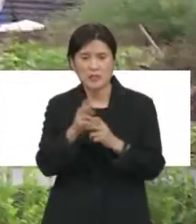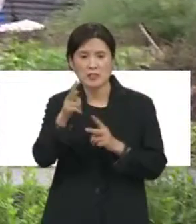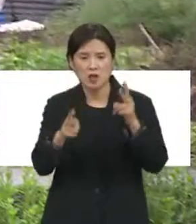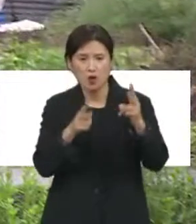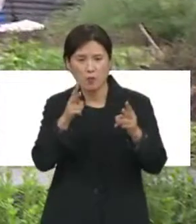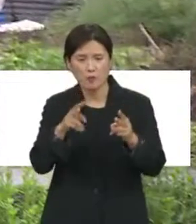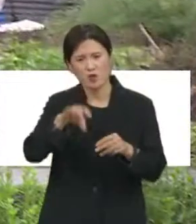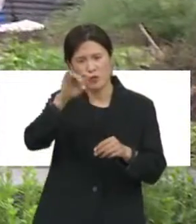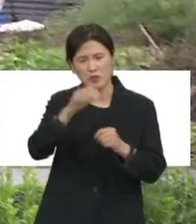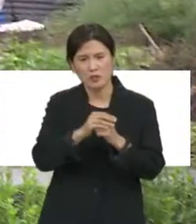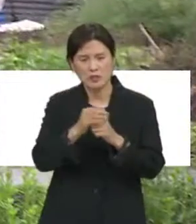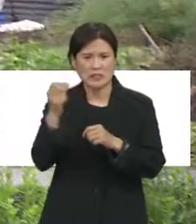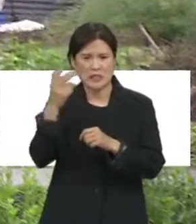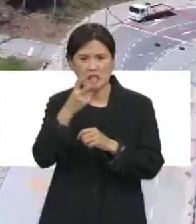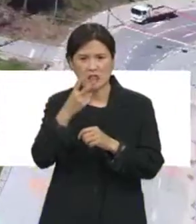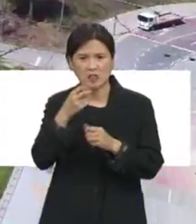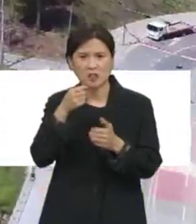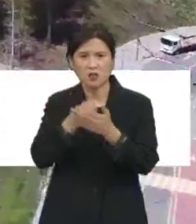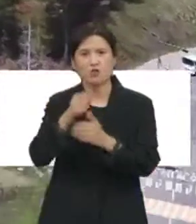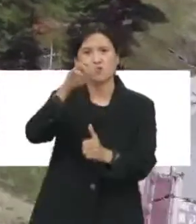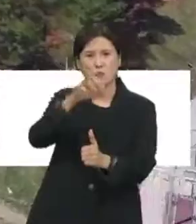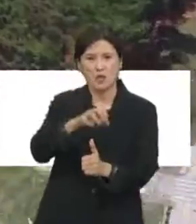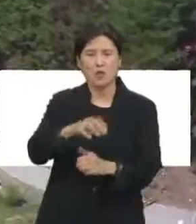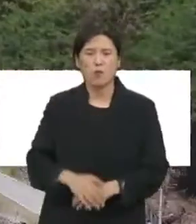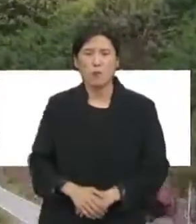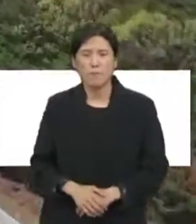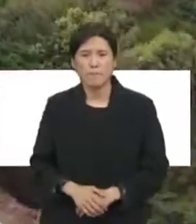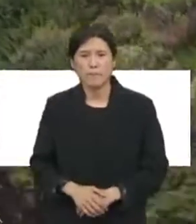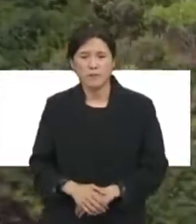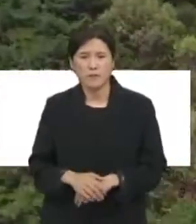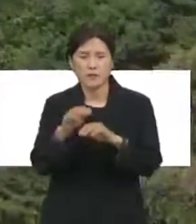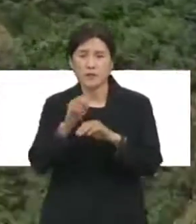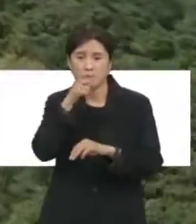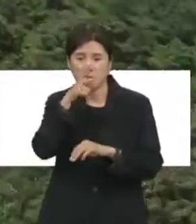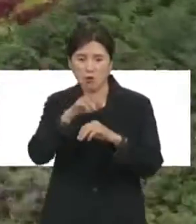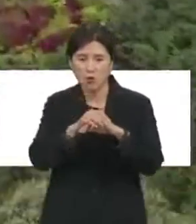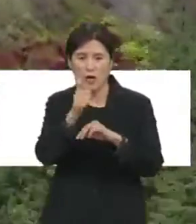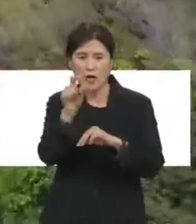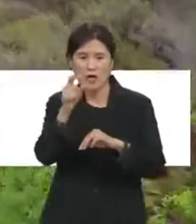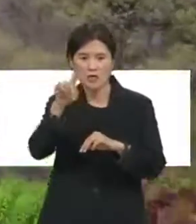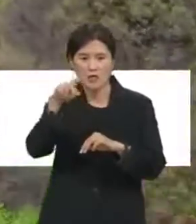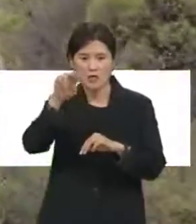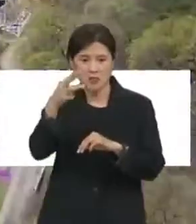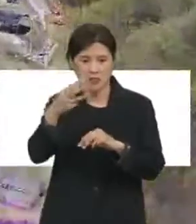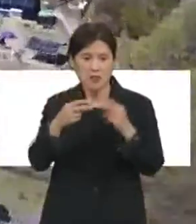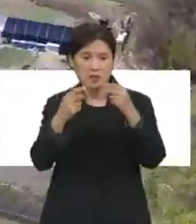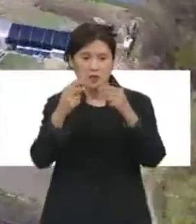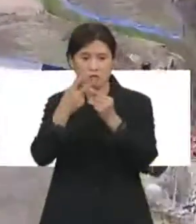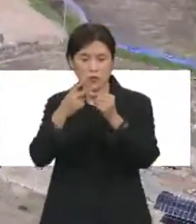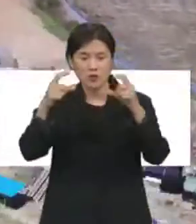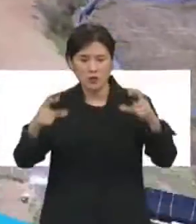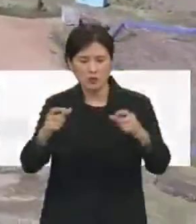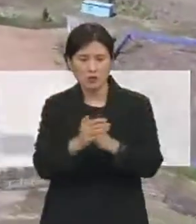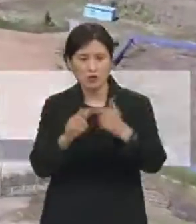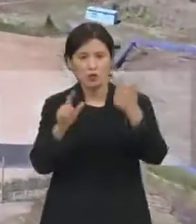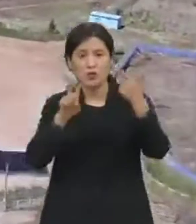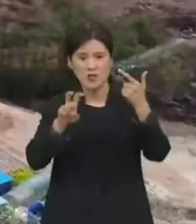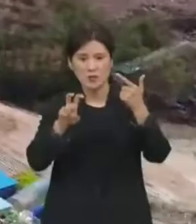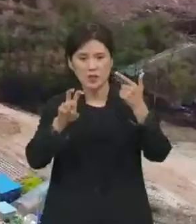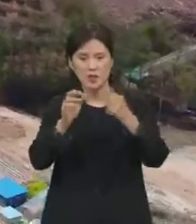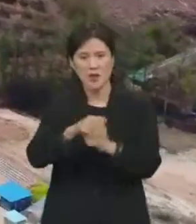당긴 점을 고려해 재지정 하기로 했습니다 같은 시에 지정된 계룡 하대실 이구은 오늘 20일자로 토지 거래